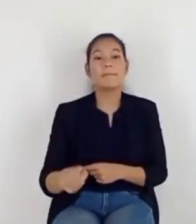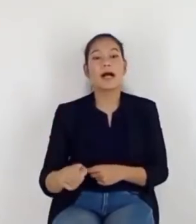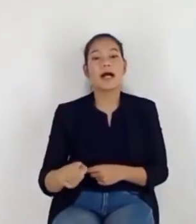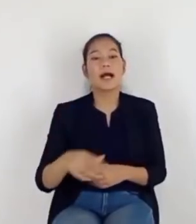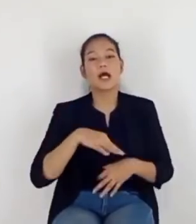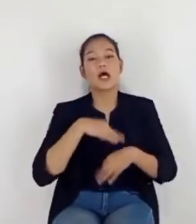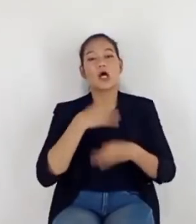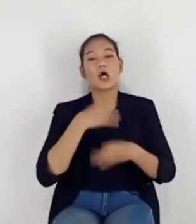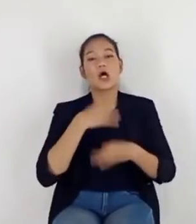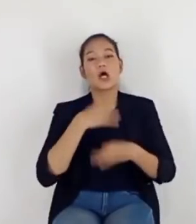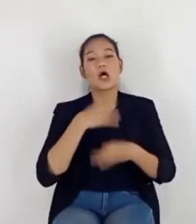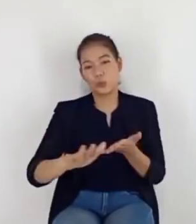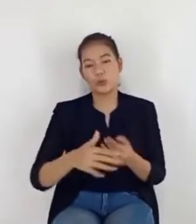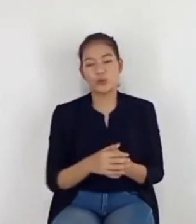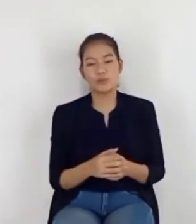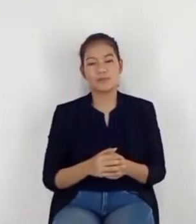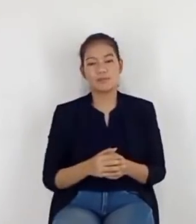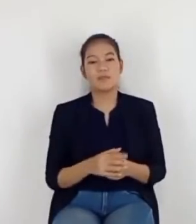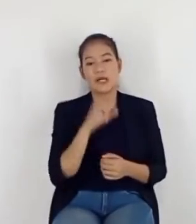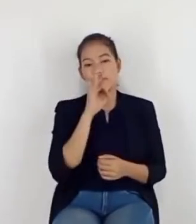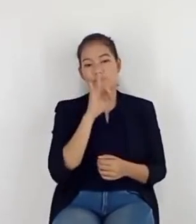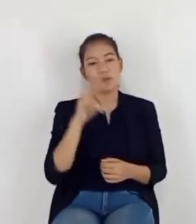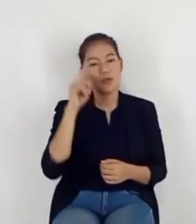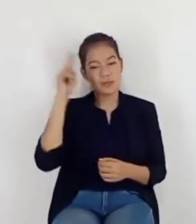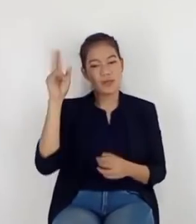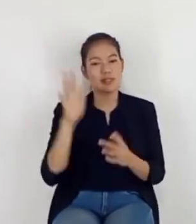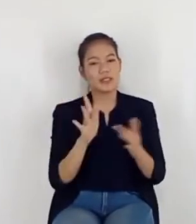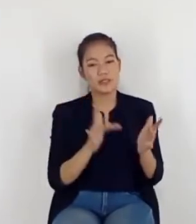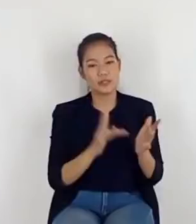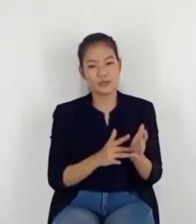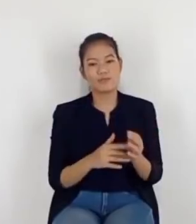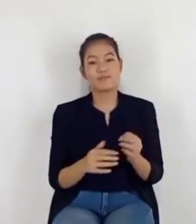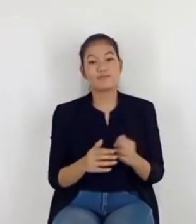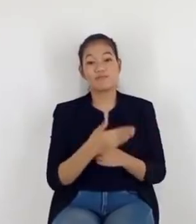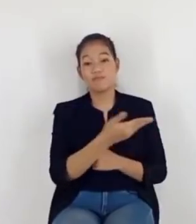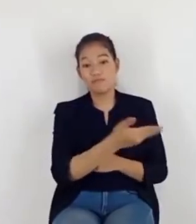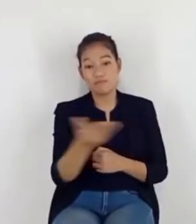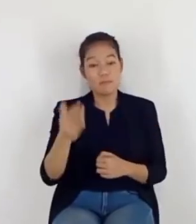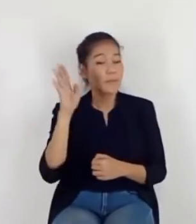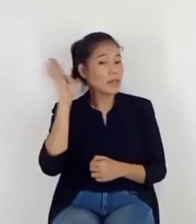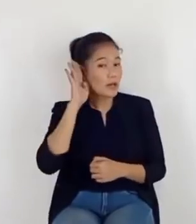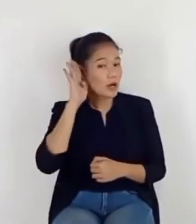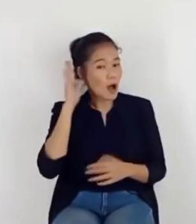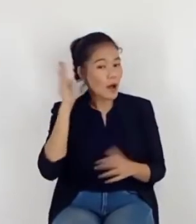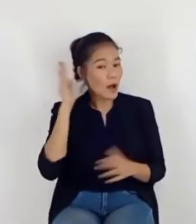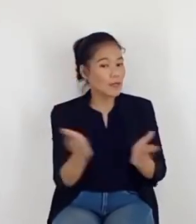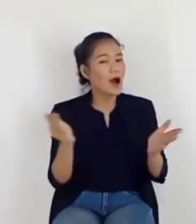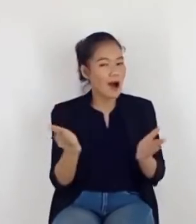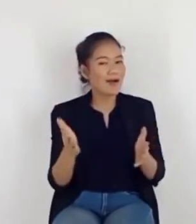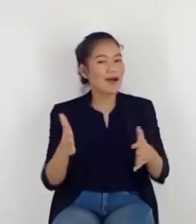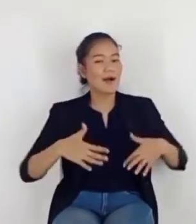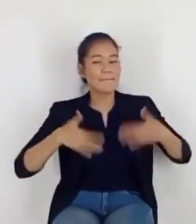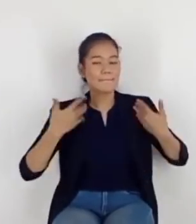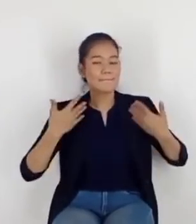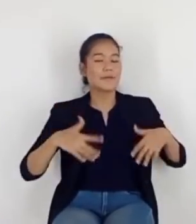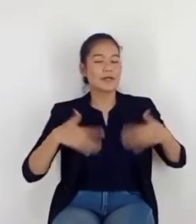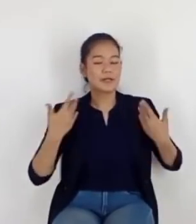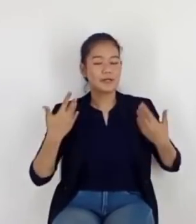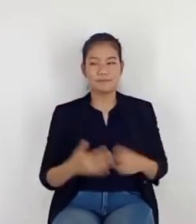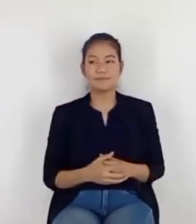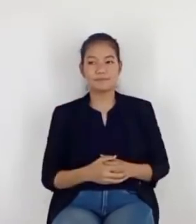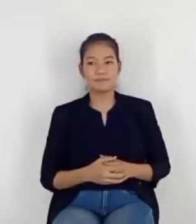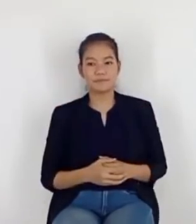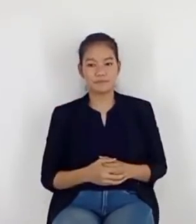Kudus." Demikianlah Injil Yesus Kristus. Berbahagialah mereka yang mendengar dan memelihara firman Allah dalam